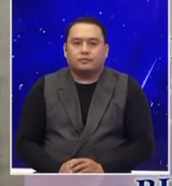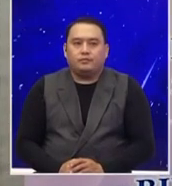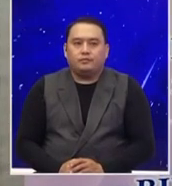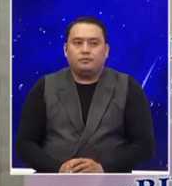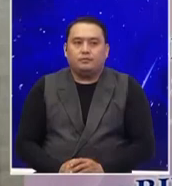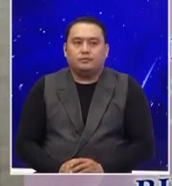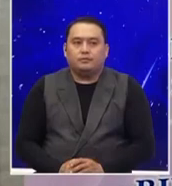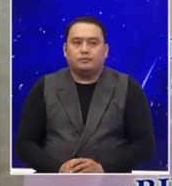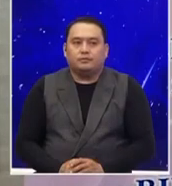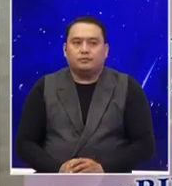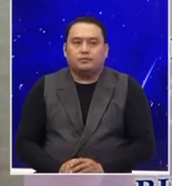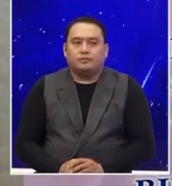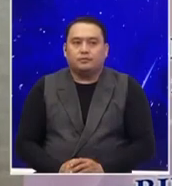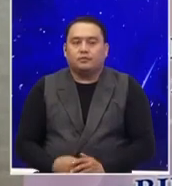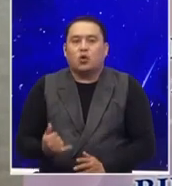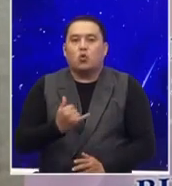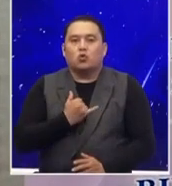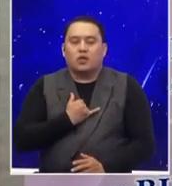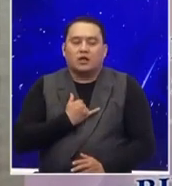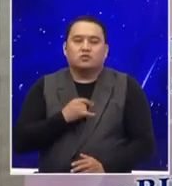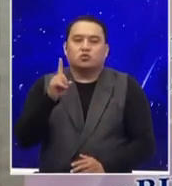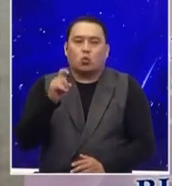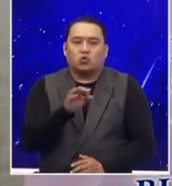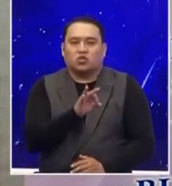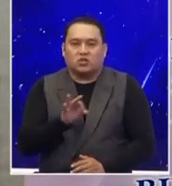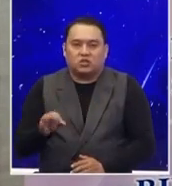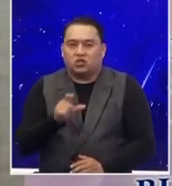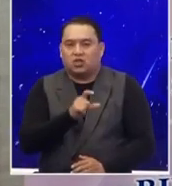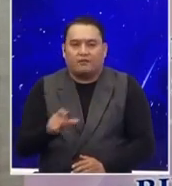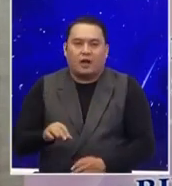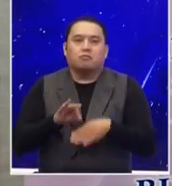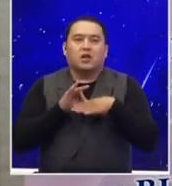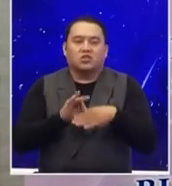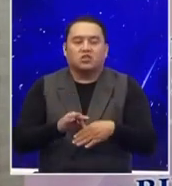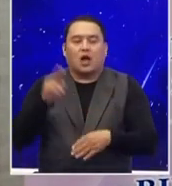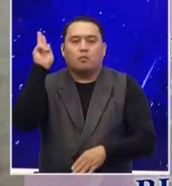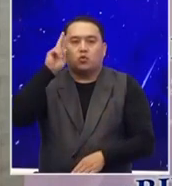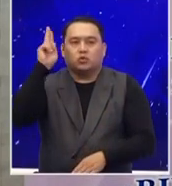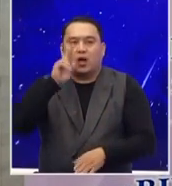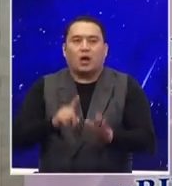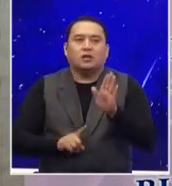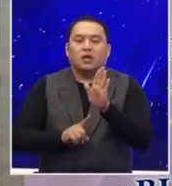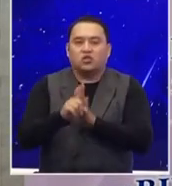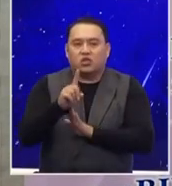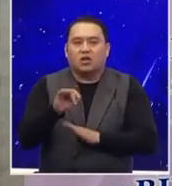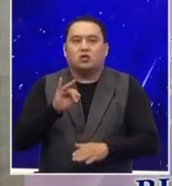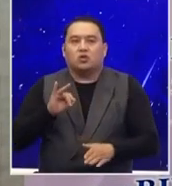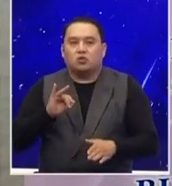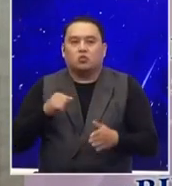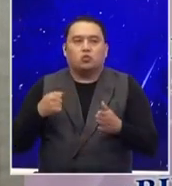В общей сложности прошло около 100 человек, но есть те, которые с нами от начала проекта и